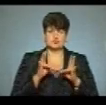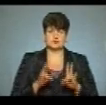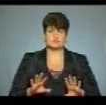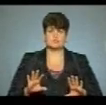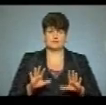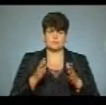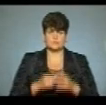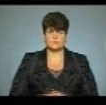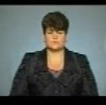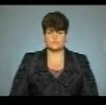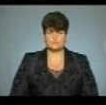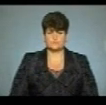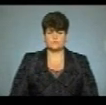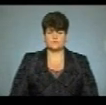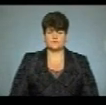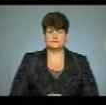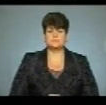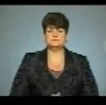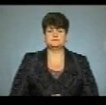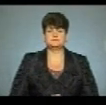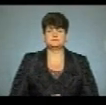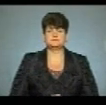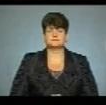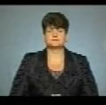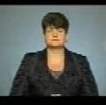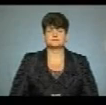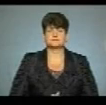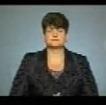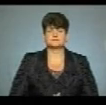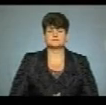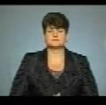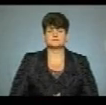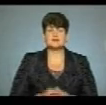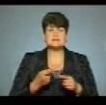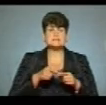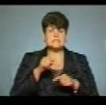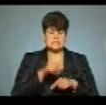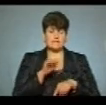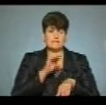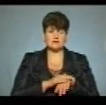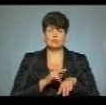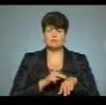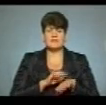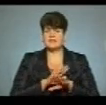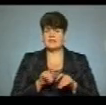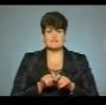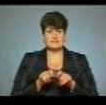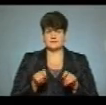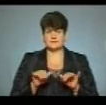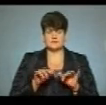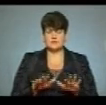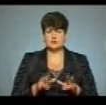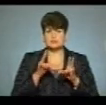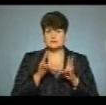випадків і травматизму. Соломія Струс, Андрій Прокопів, новини. За цим фактом поліцейські не відкривали провадження,